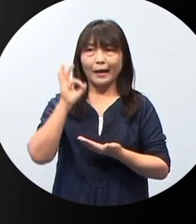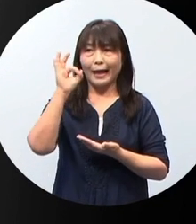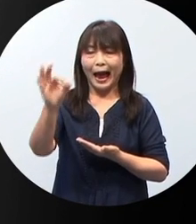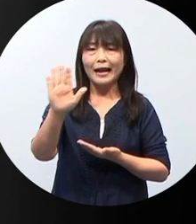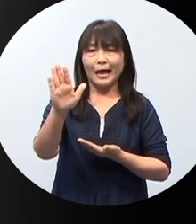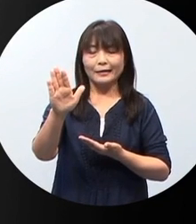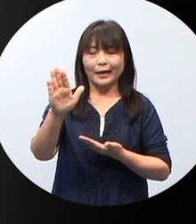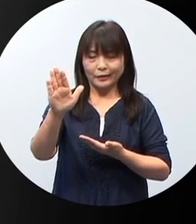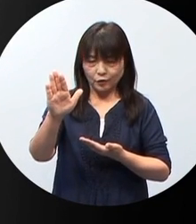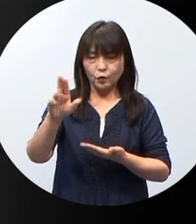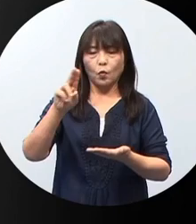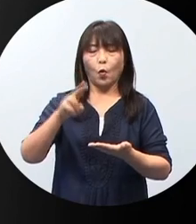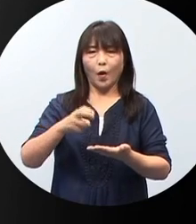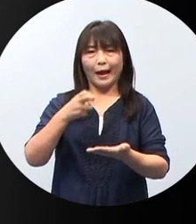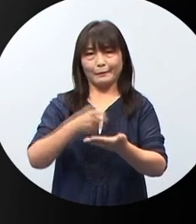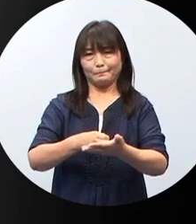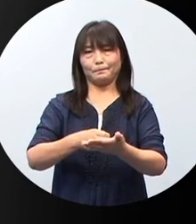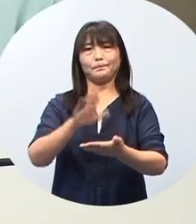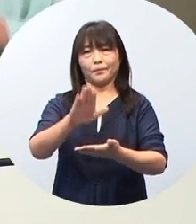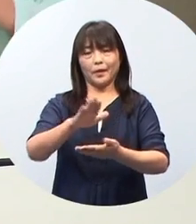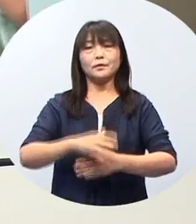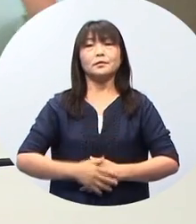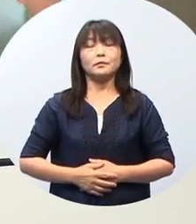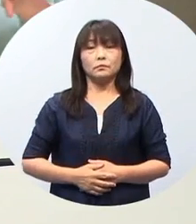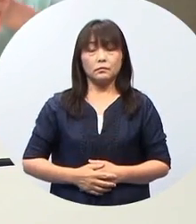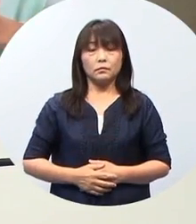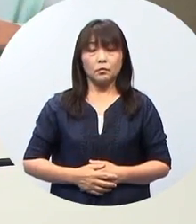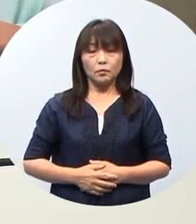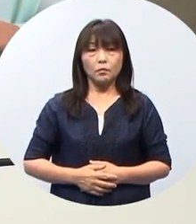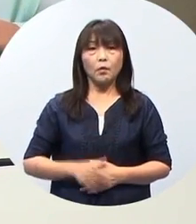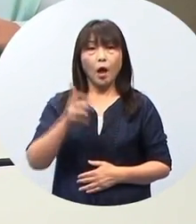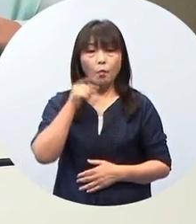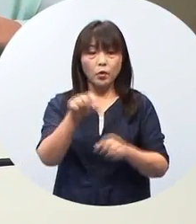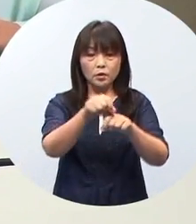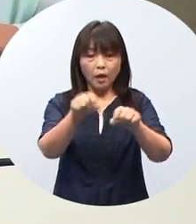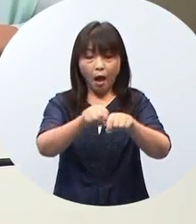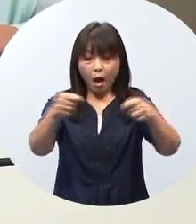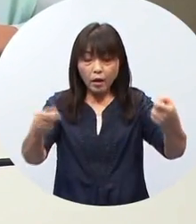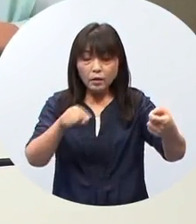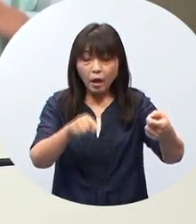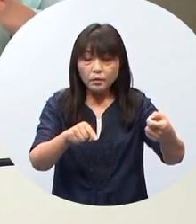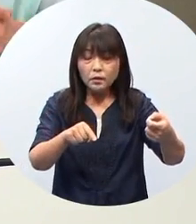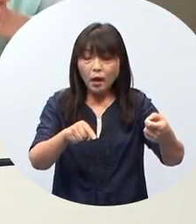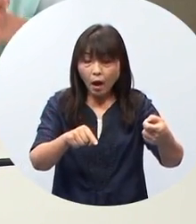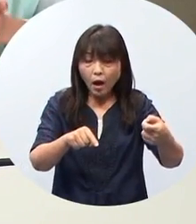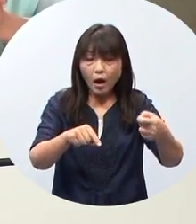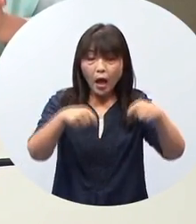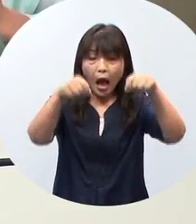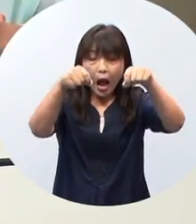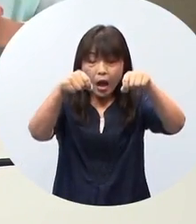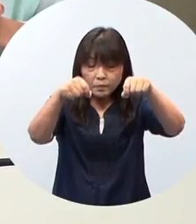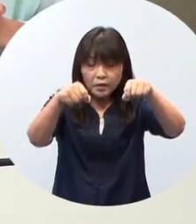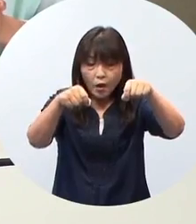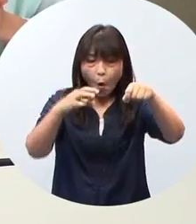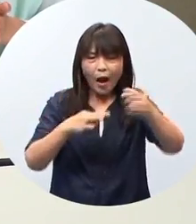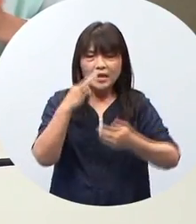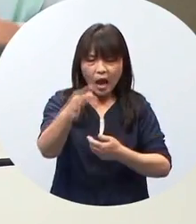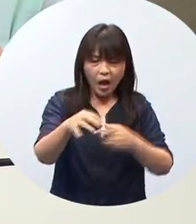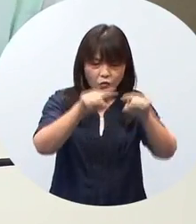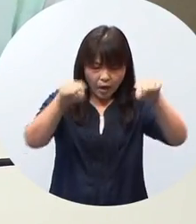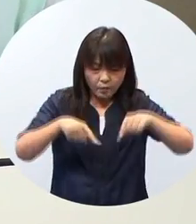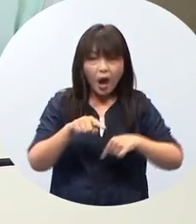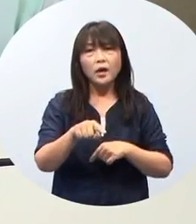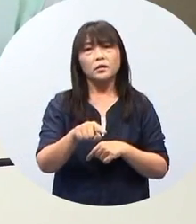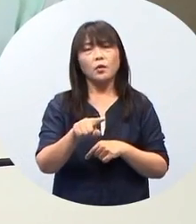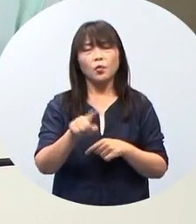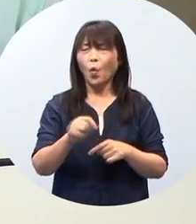ないが原則です。 開けてみたら請求書が入っている、そういうお荷物に関してはどう対処